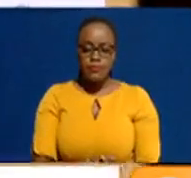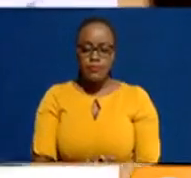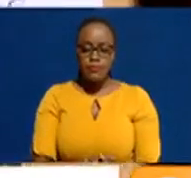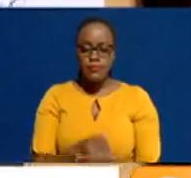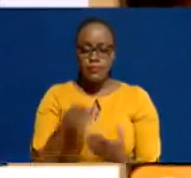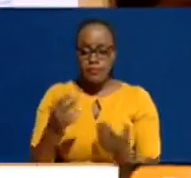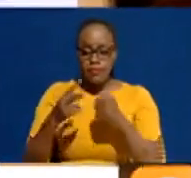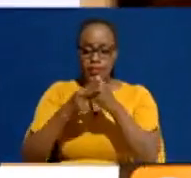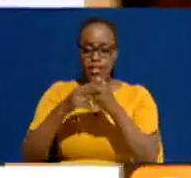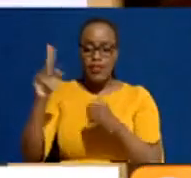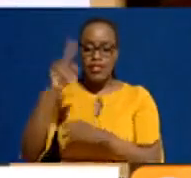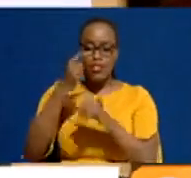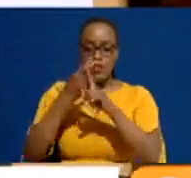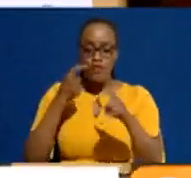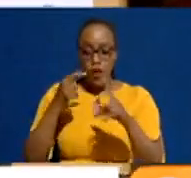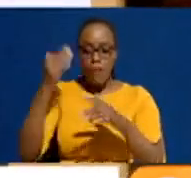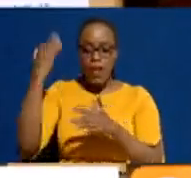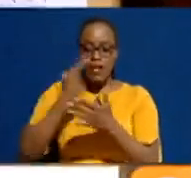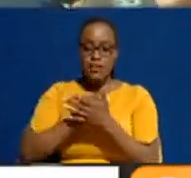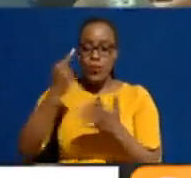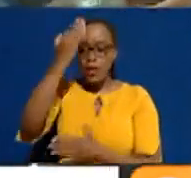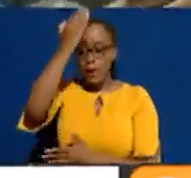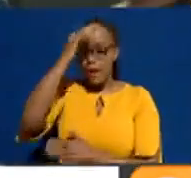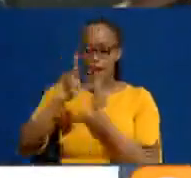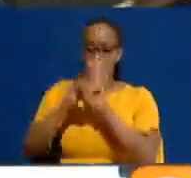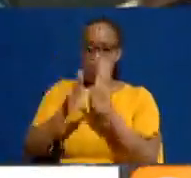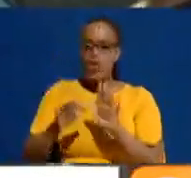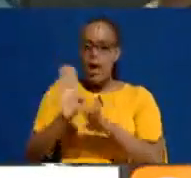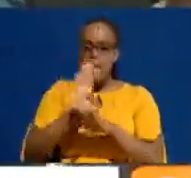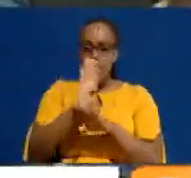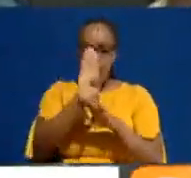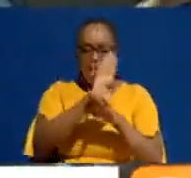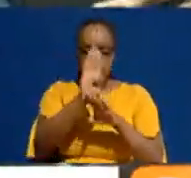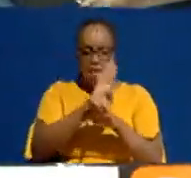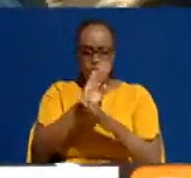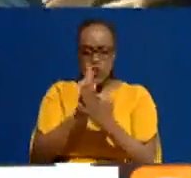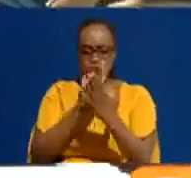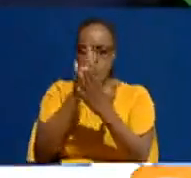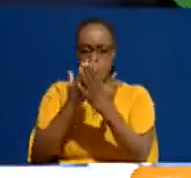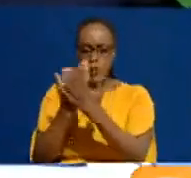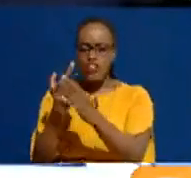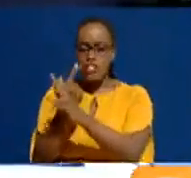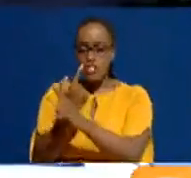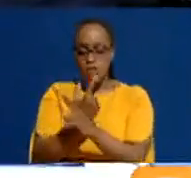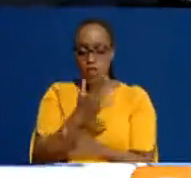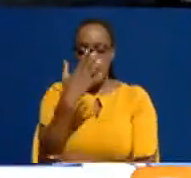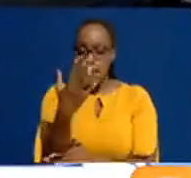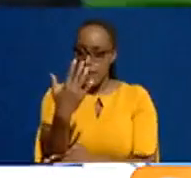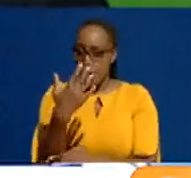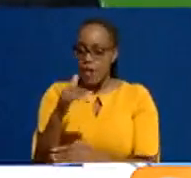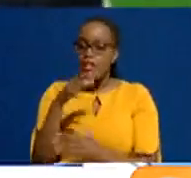Kwa siku saba tangu Jumatatu iliyopita, mawakili wamekuwa katika harakati za kuwasilisha stakabadhi katika